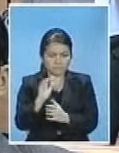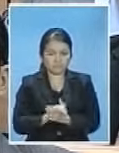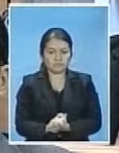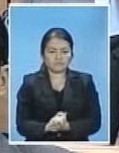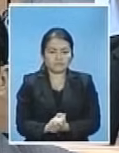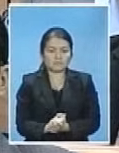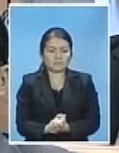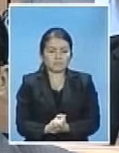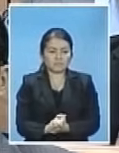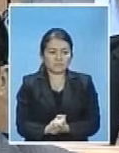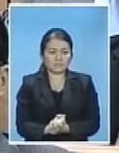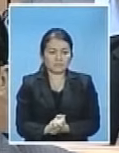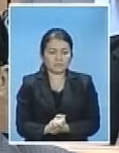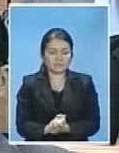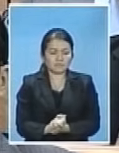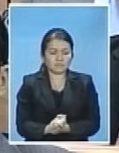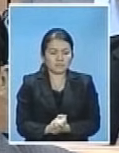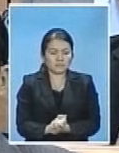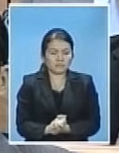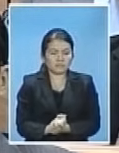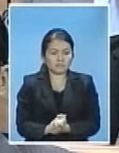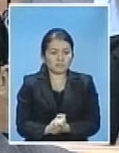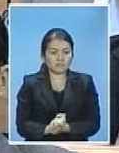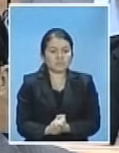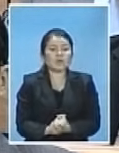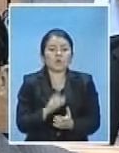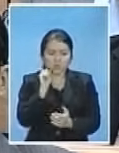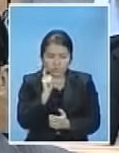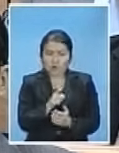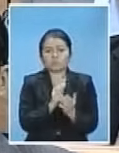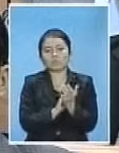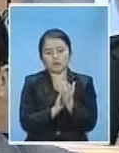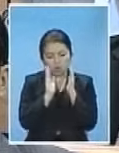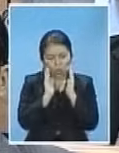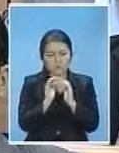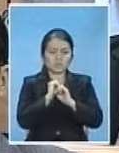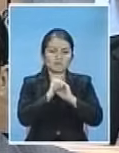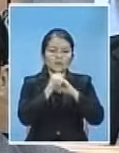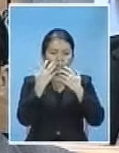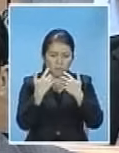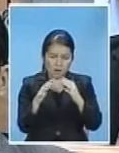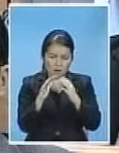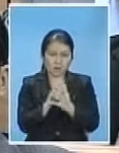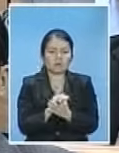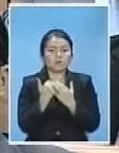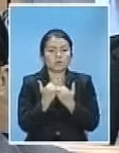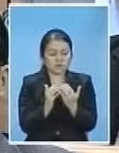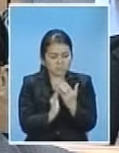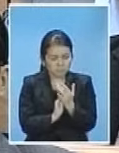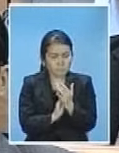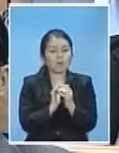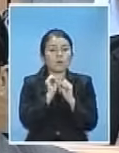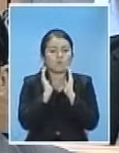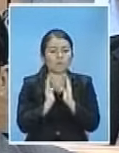ว่าต้องยกย่องคนที่เขาเคยทำงานมาแม้กระทั่งปัจจุบันผมกราบเรียนท่านประธานว่าผมชื่นชมยกย่